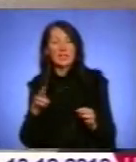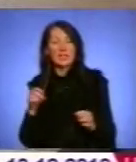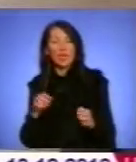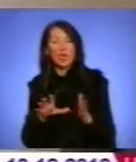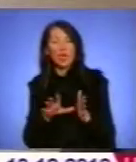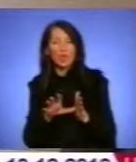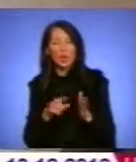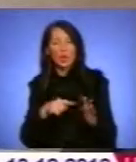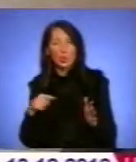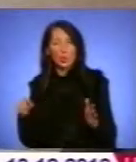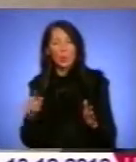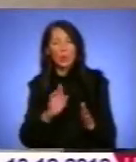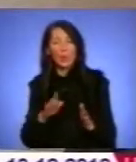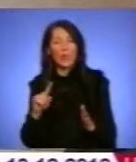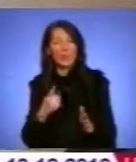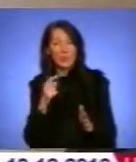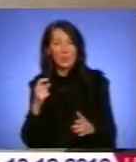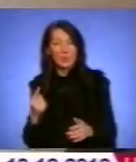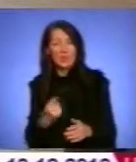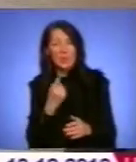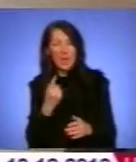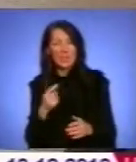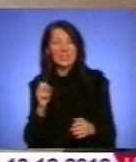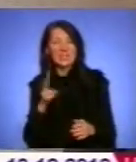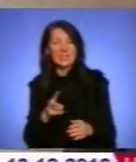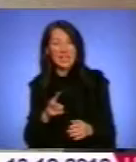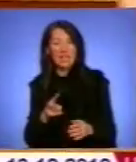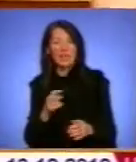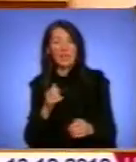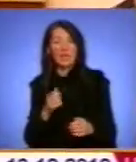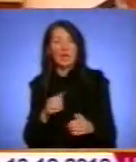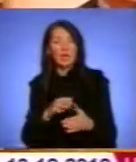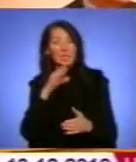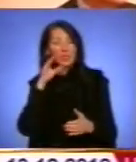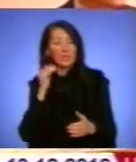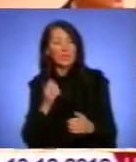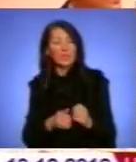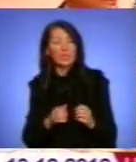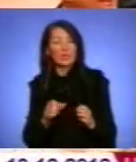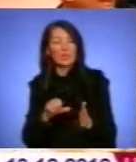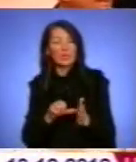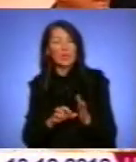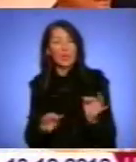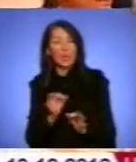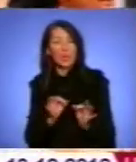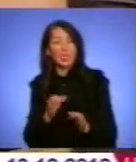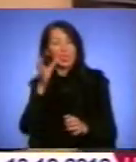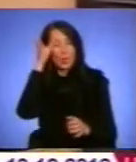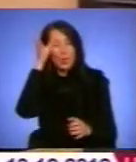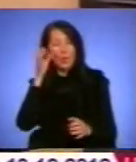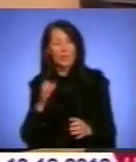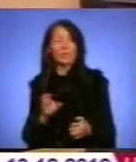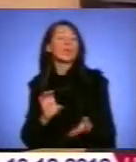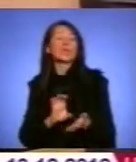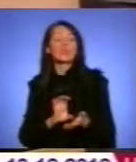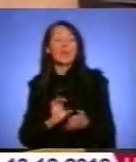наукового товариства Шевченка серед представників природничих наук. Збірник праць інженерно-технічної комісії Технічного